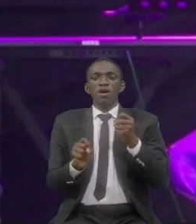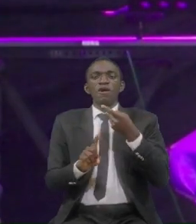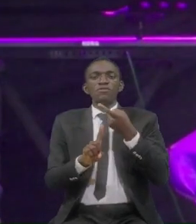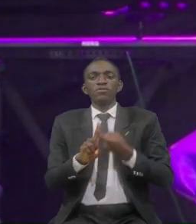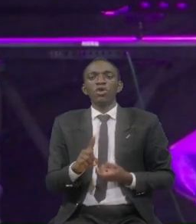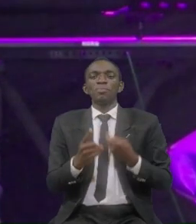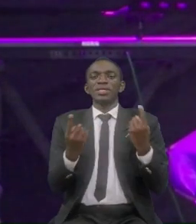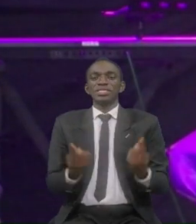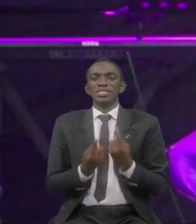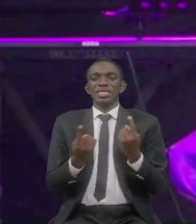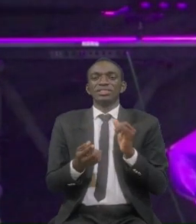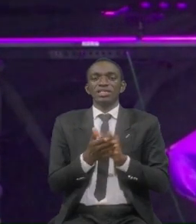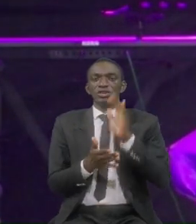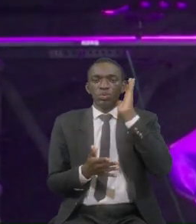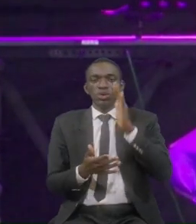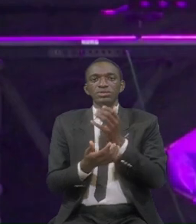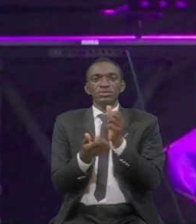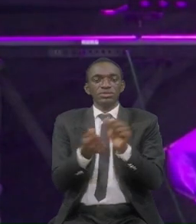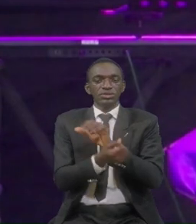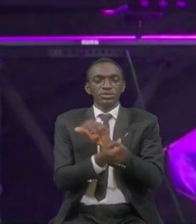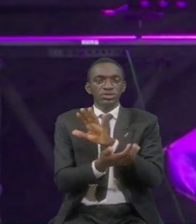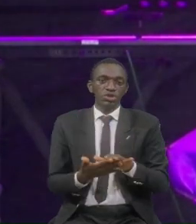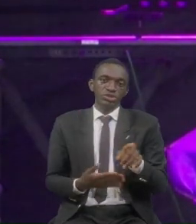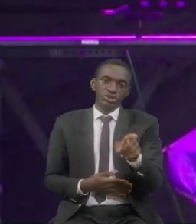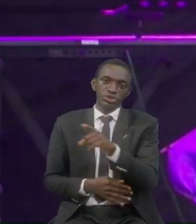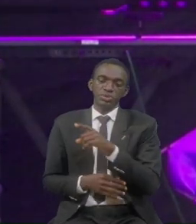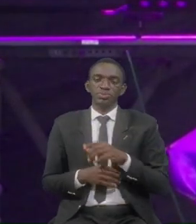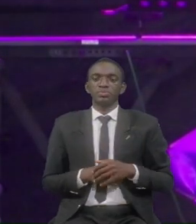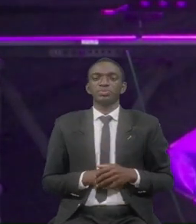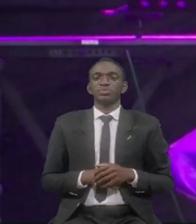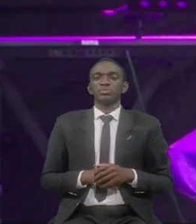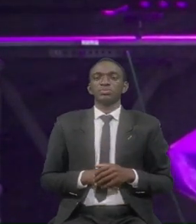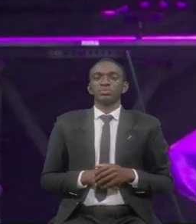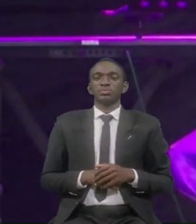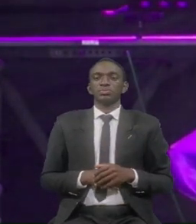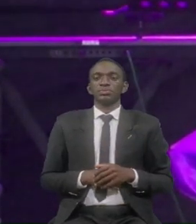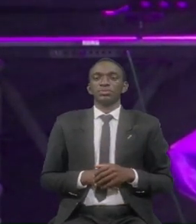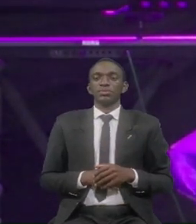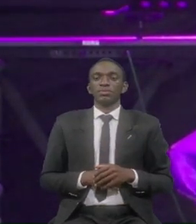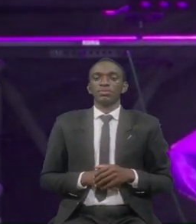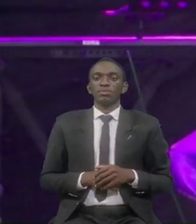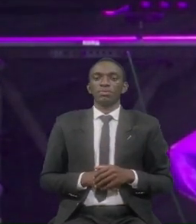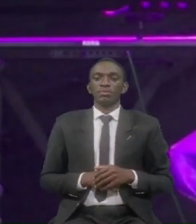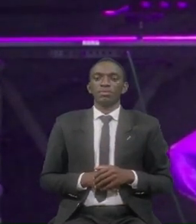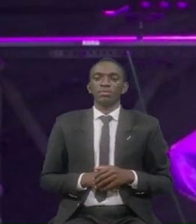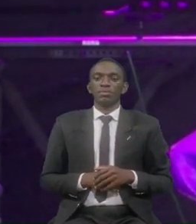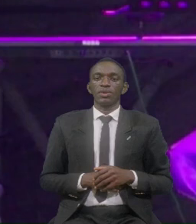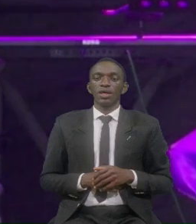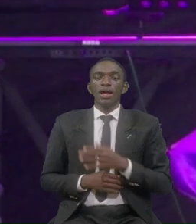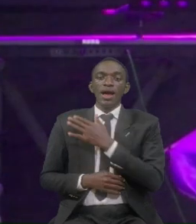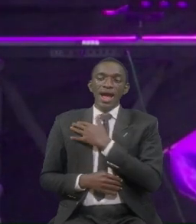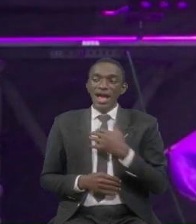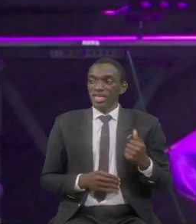have destroyed you. Pero karong gabi mo abot si Jesus para luwason ka gikan anang makaguba sa ibang kinabuhi. And she shall bring forth